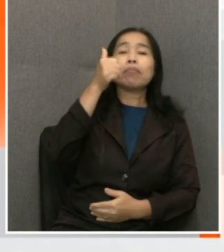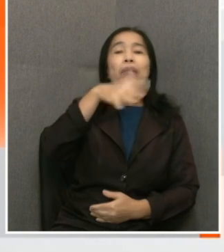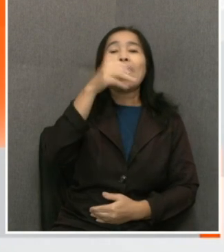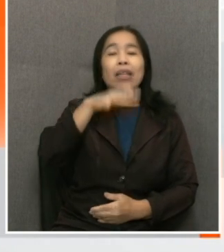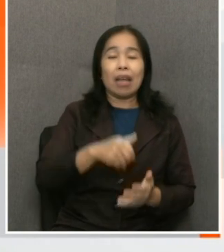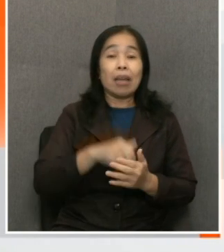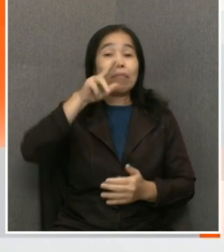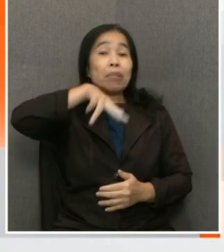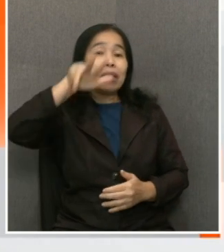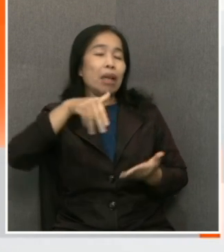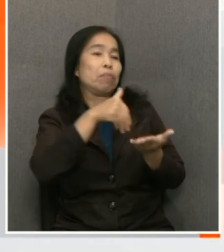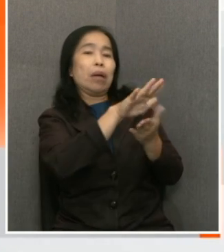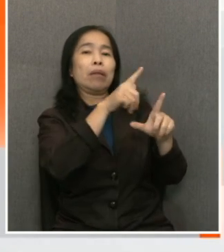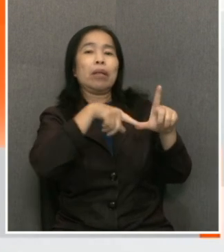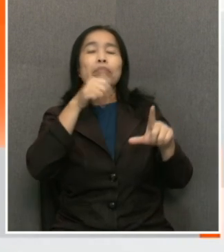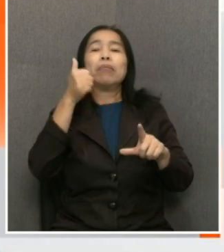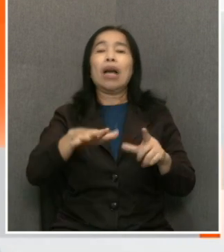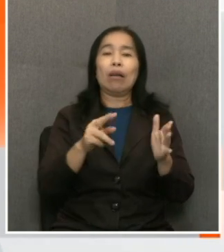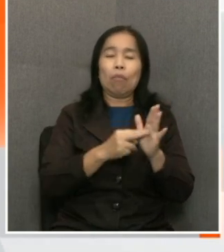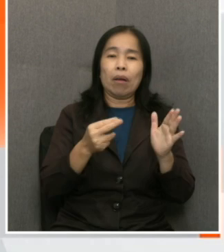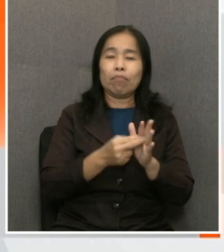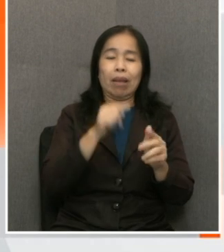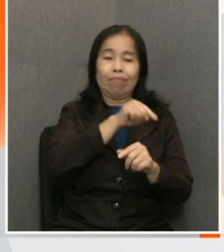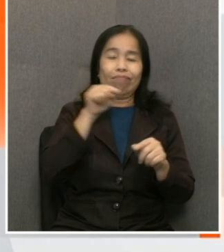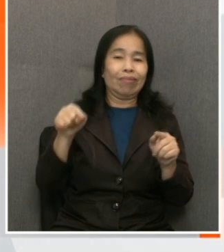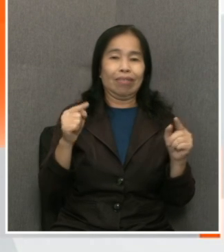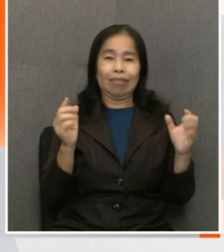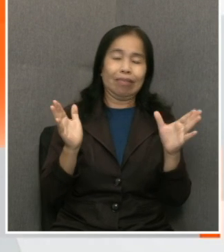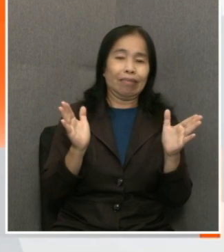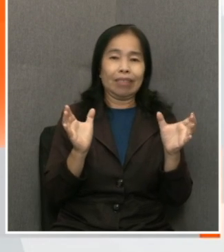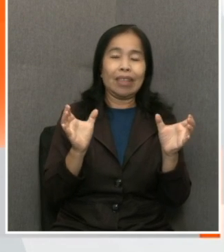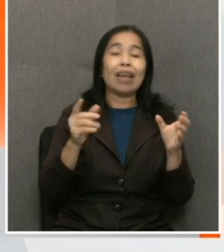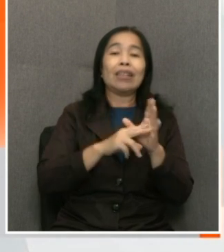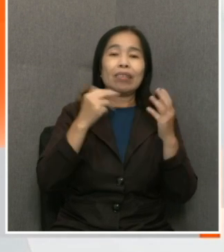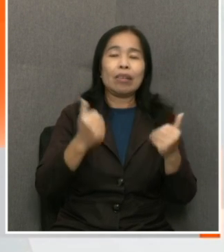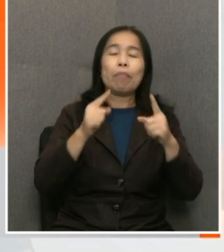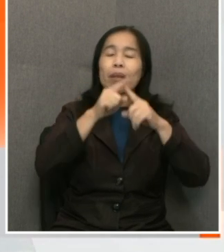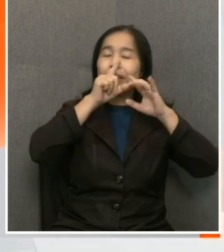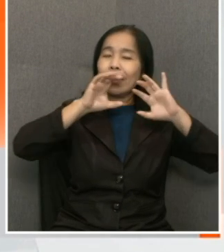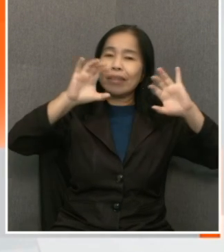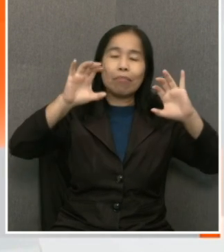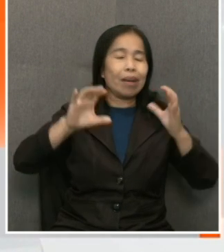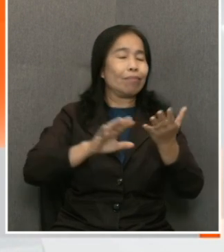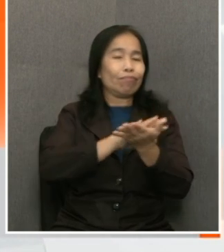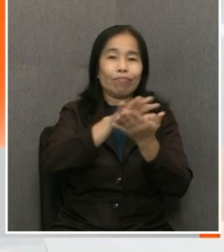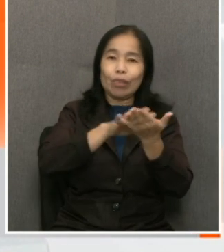ห็นว่าถ้าพรรคใดพรรคหนึ่งเนี่ยนะครับมีการถอดปลั๊กนะครับแน่นอนรัฐบาลผสม8พรรคไปต่อไม่